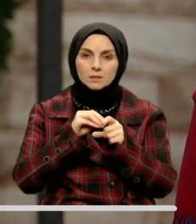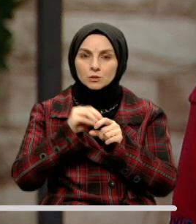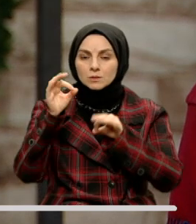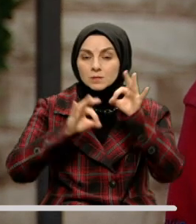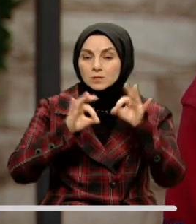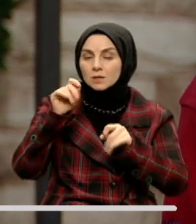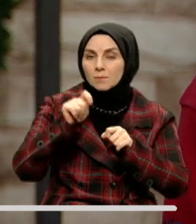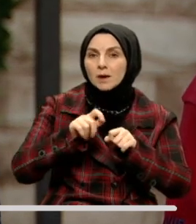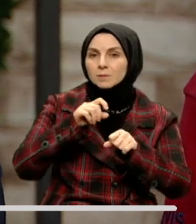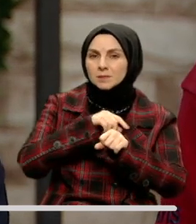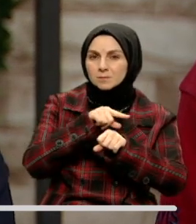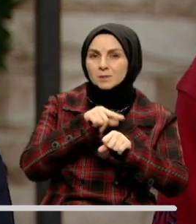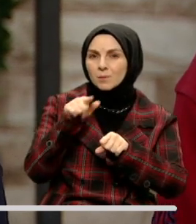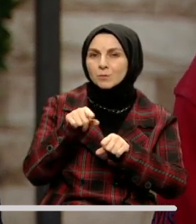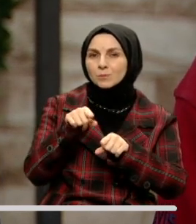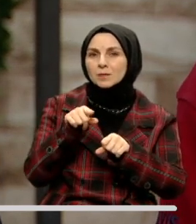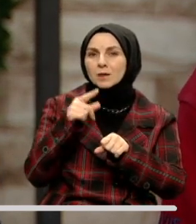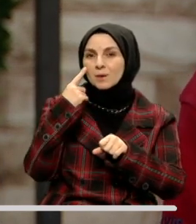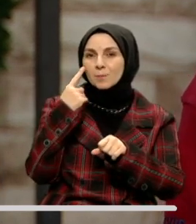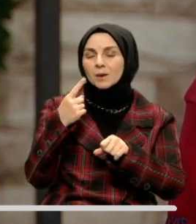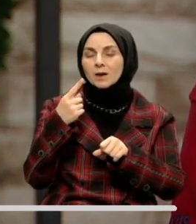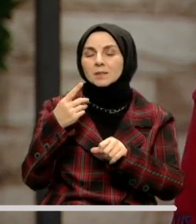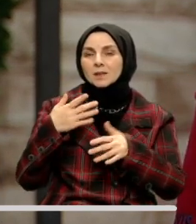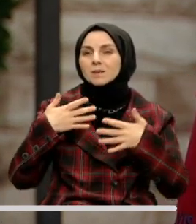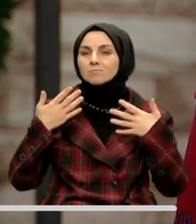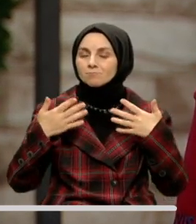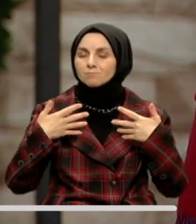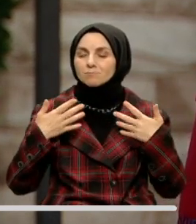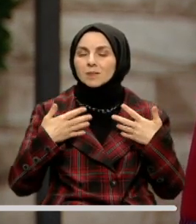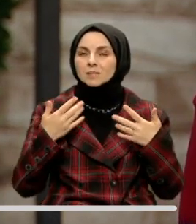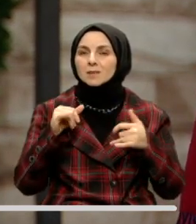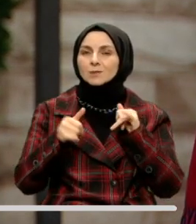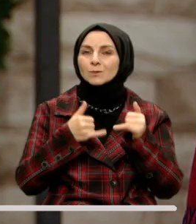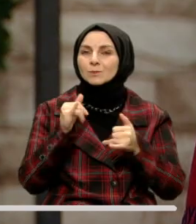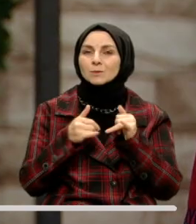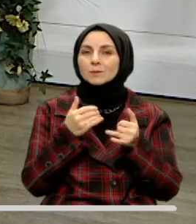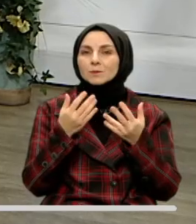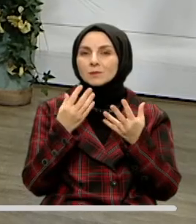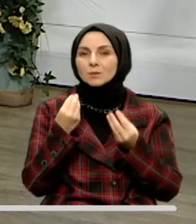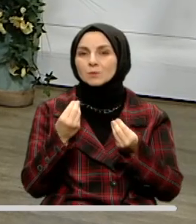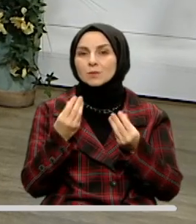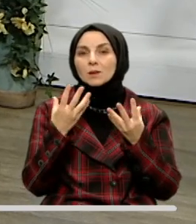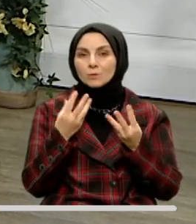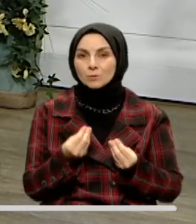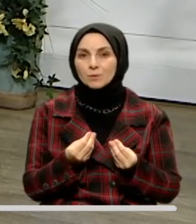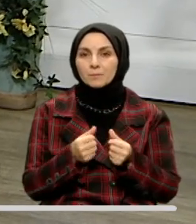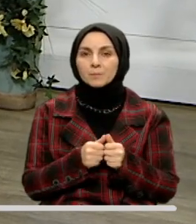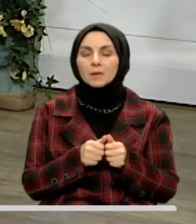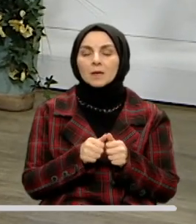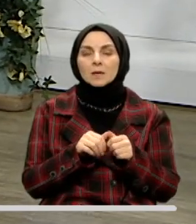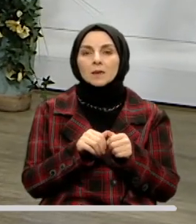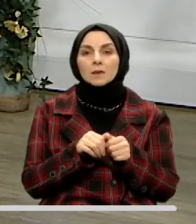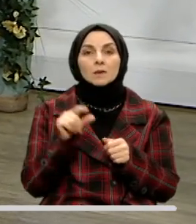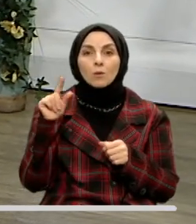bunlarla eğleniyorum açıkçası. Hani bunlarla uğraşırken eğleniyorum. Hani bundan kaynaklı olaraktan bilgisayar mühendisliğini tercih ettim. Peki, şimdi 11. sınıfsın. Evet.